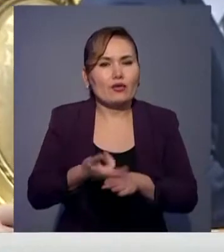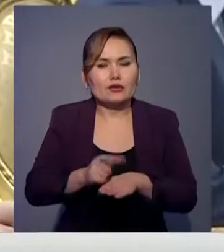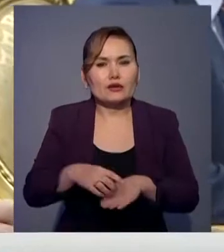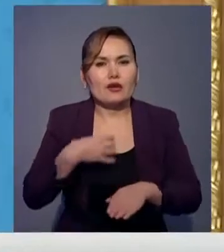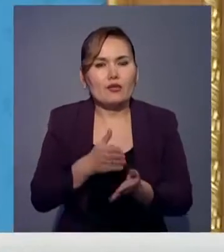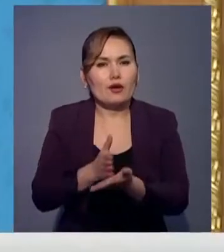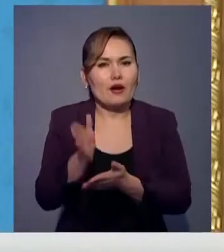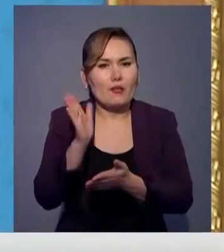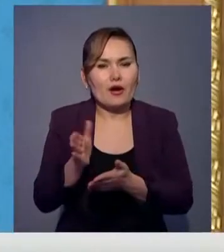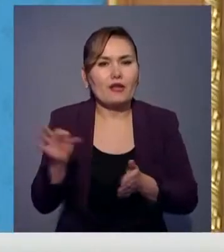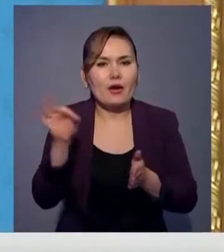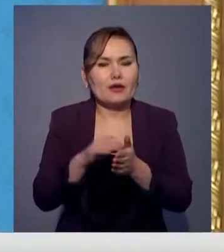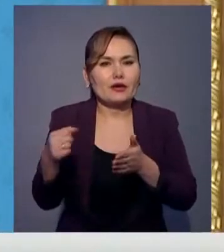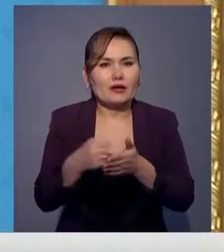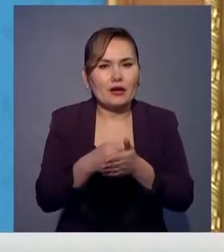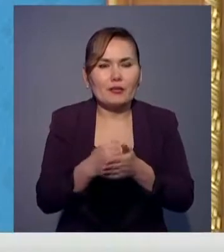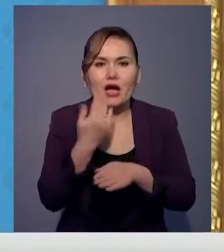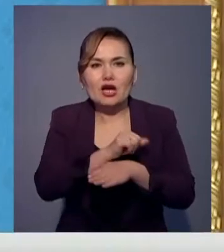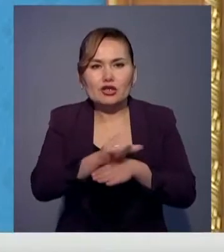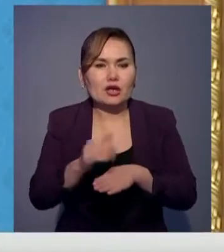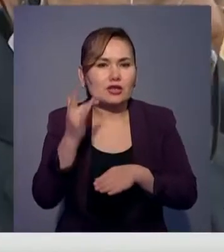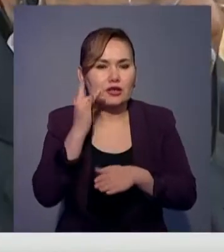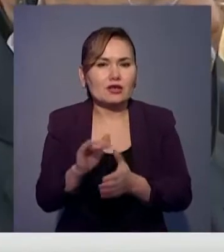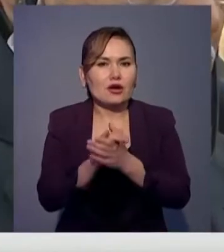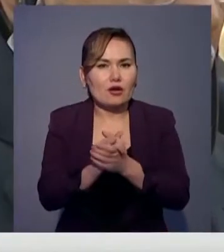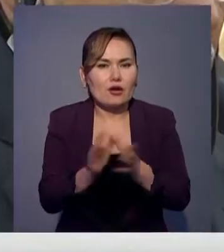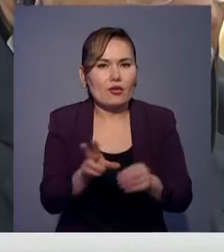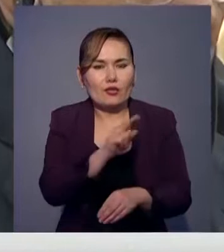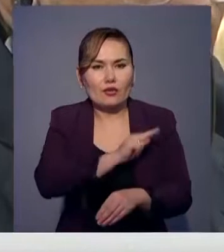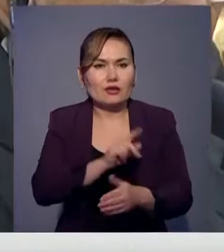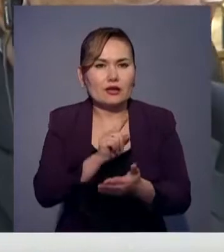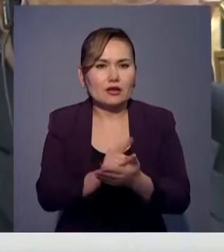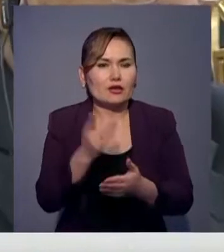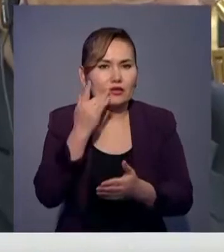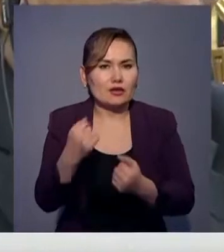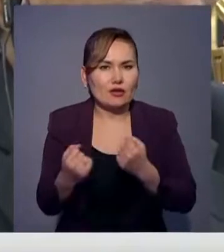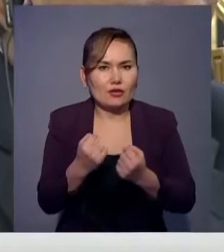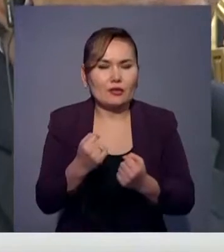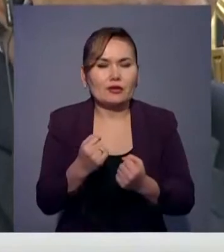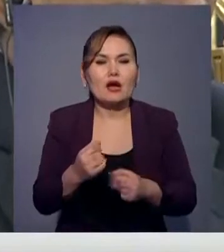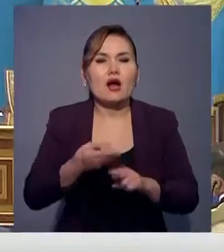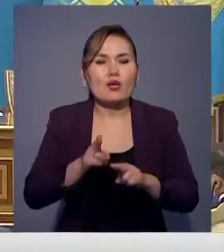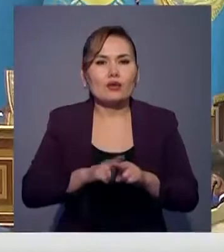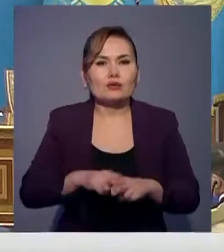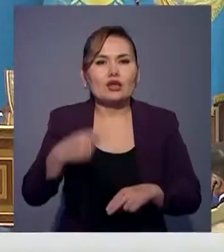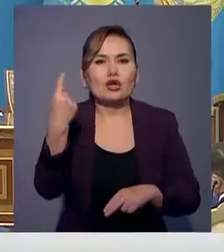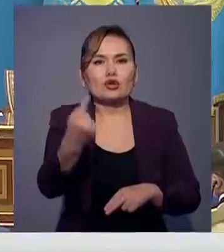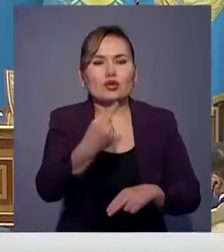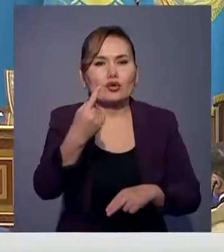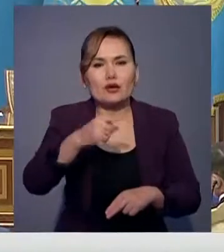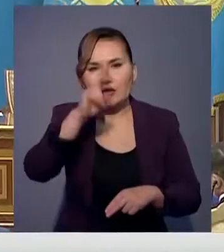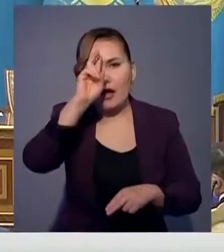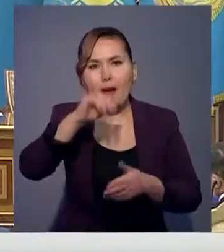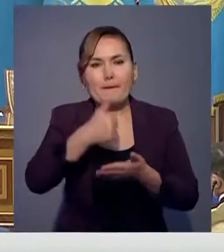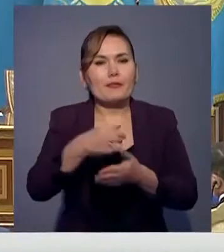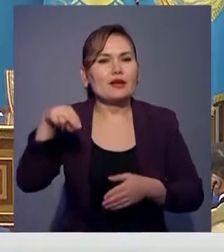қол жеткізу үшін сыртқы жағдайлар да қолайлы болуы керек. Тұңғыш президентіміздің салиқалы саясатының